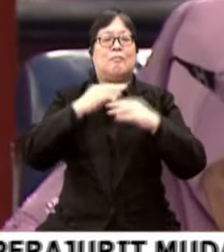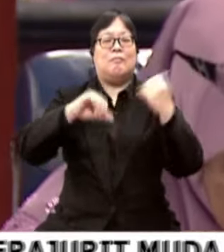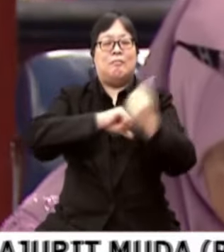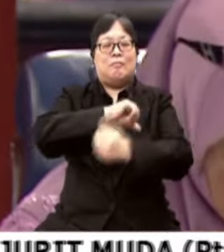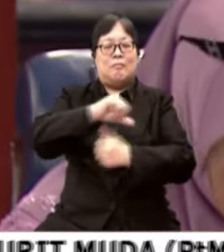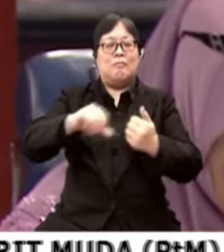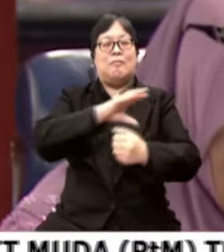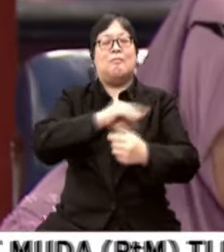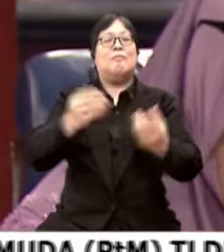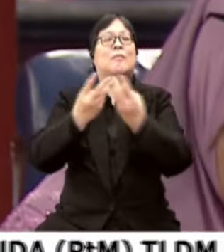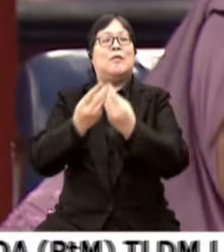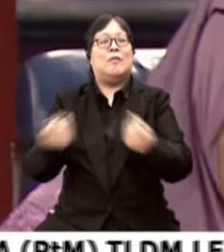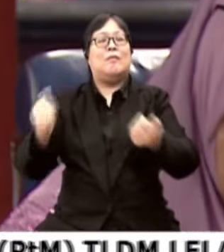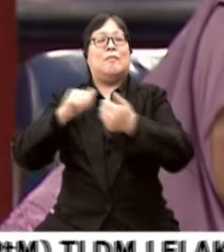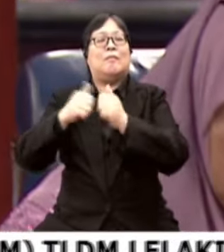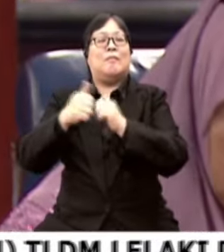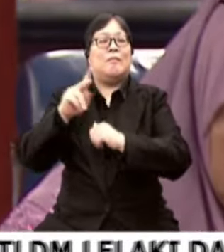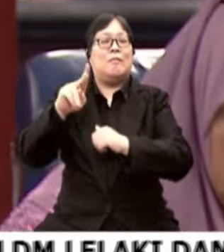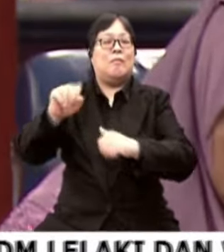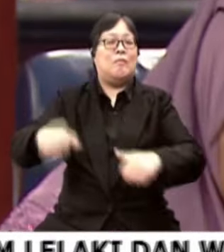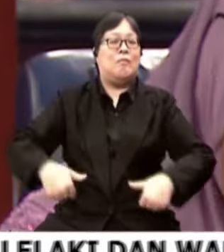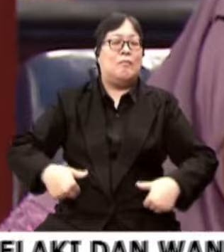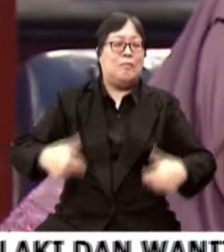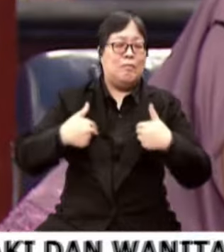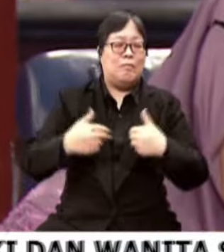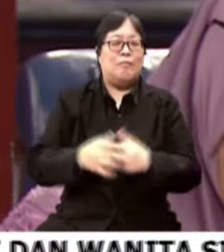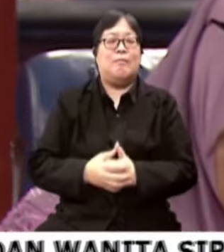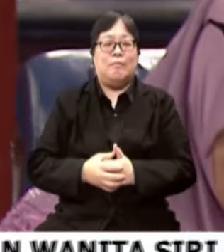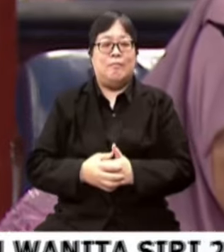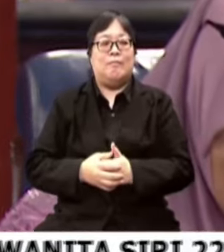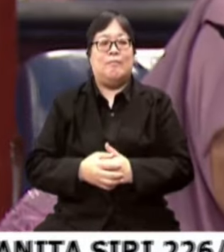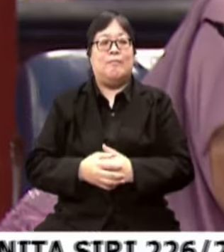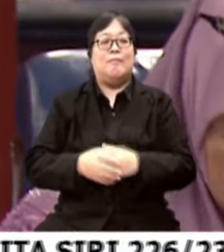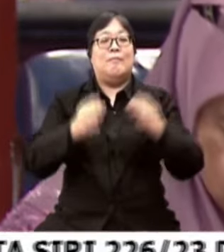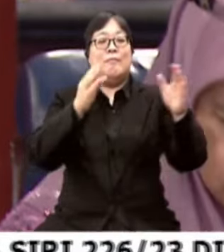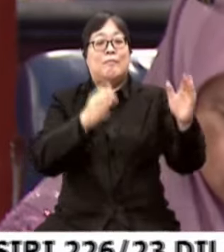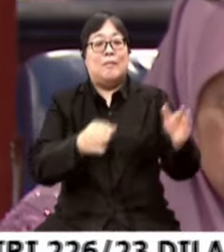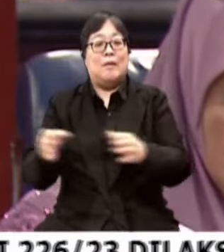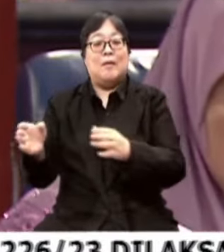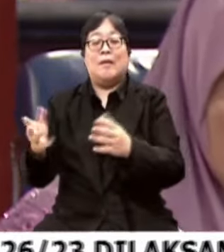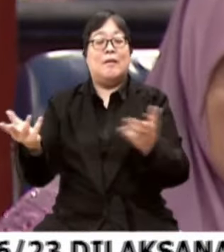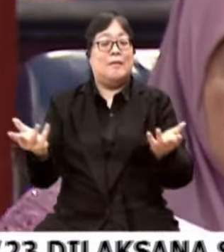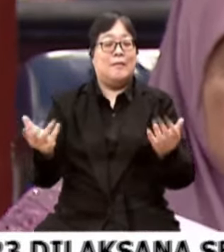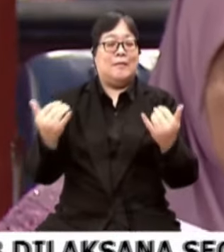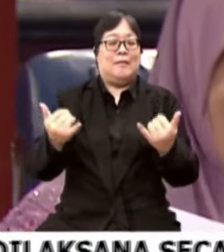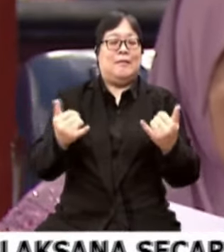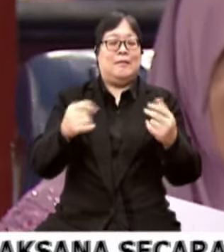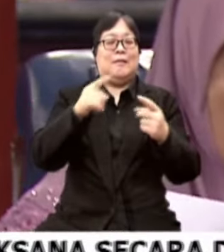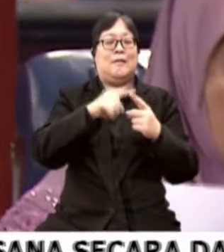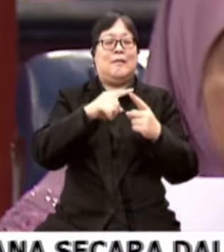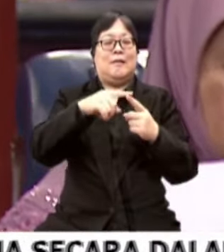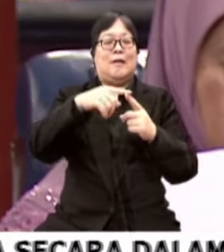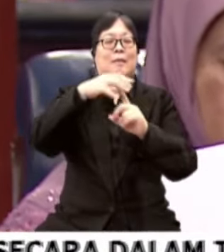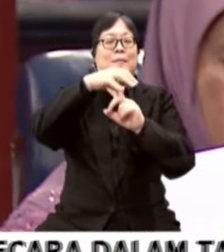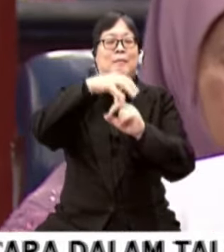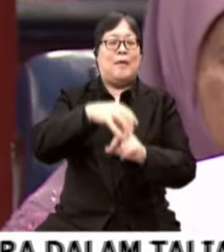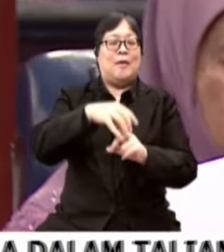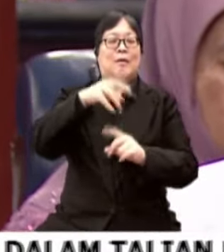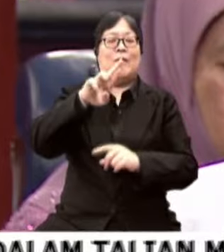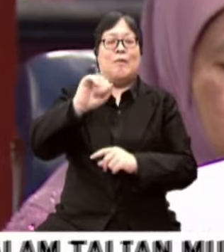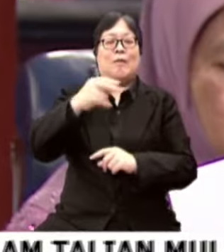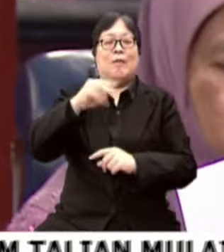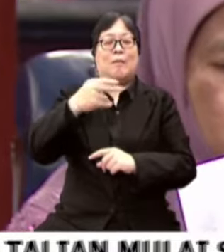seterusnya membendung kosalido jadi perancangan jangka Masih pendek ialah payung Rahma ya karena